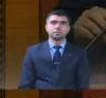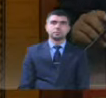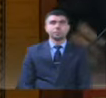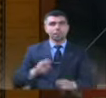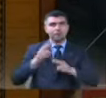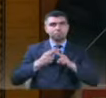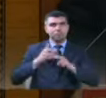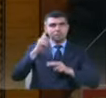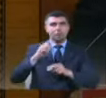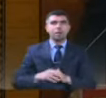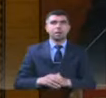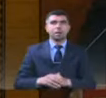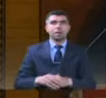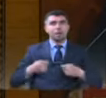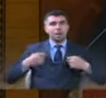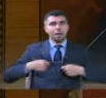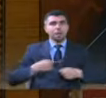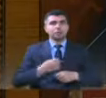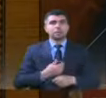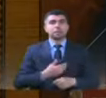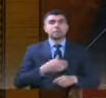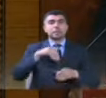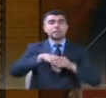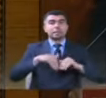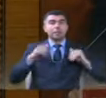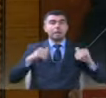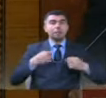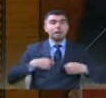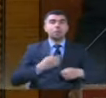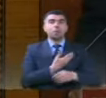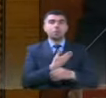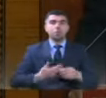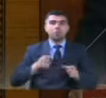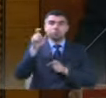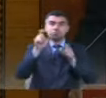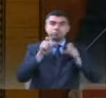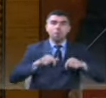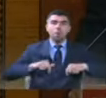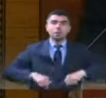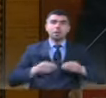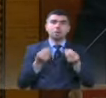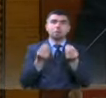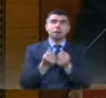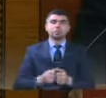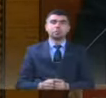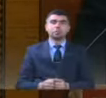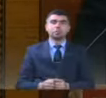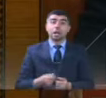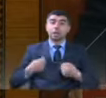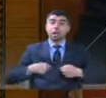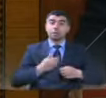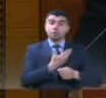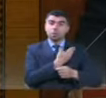بسم الله الرحمن الرحيم. السيد الرئيس، السيد رئيس الحكومة، السيدات والسادة الوزراء المحترمين، السيد رئيس